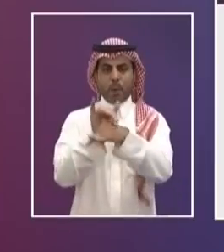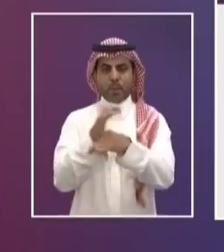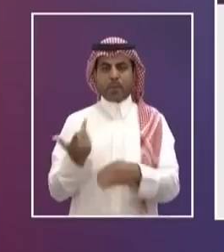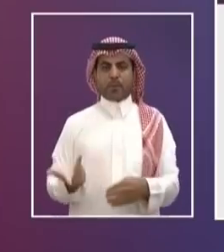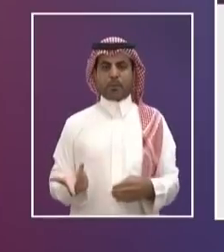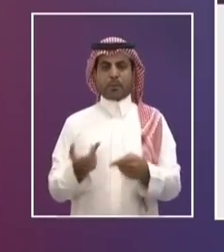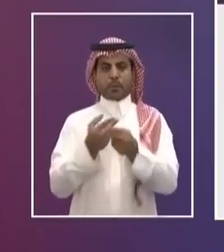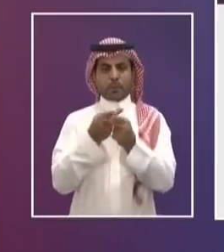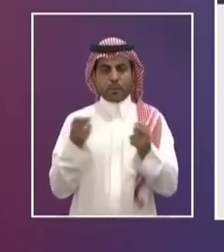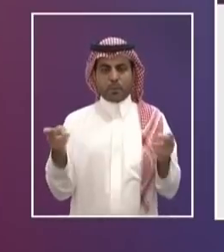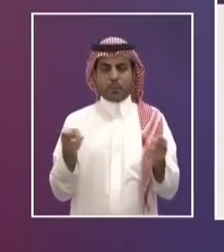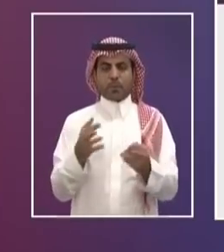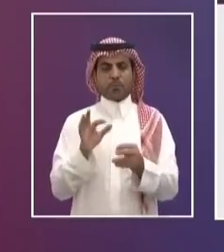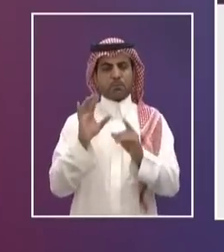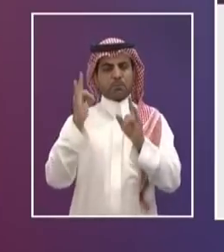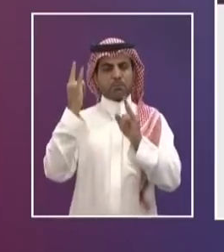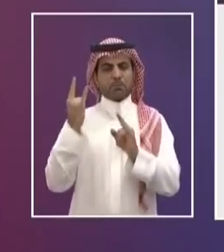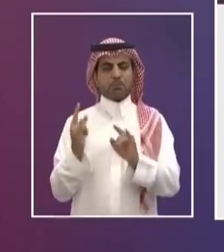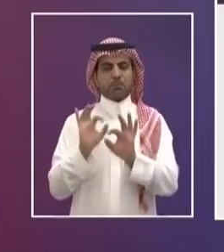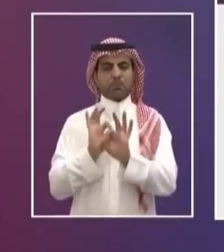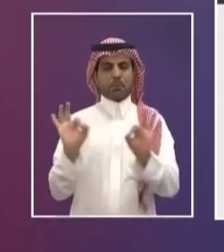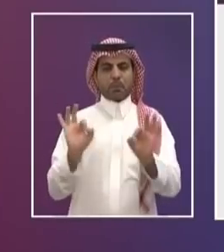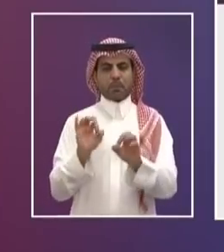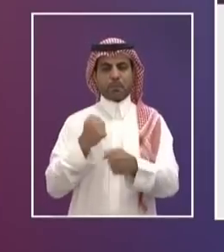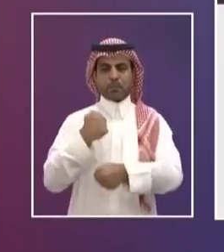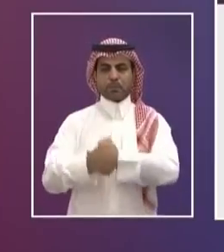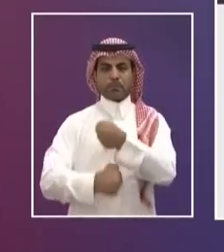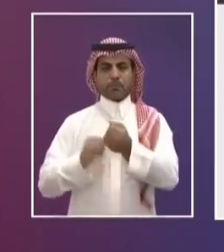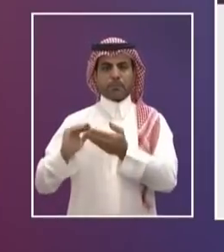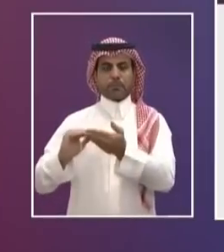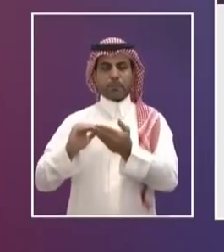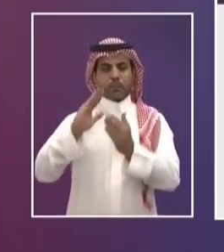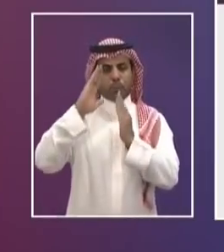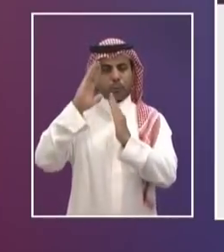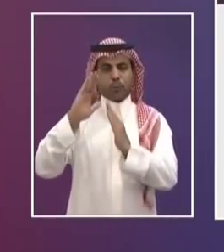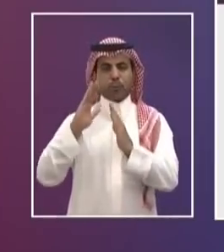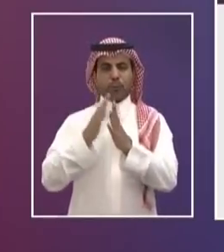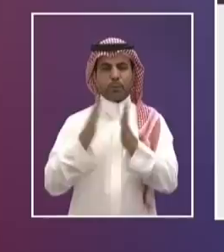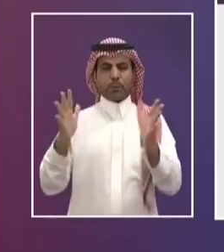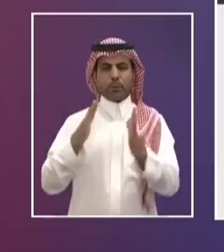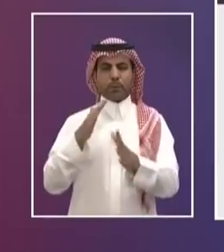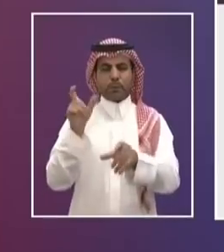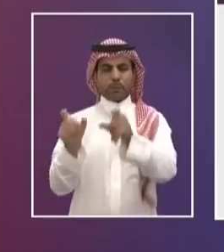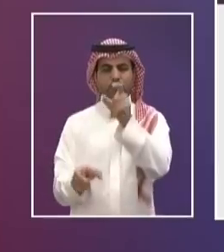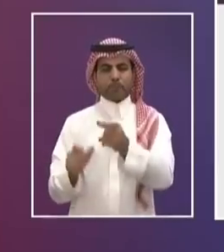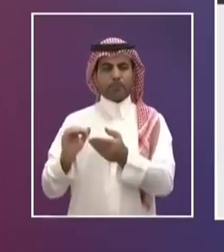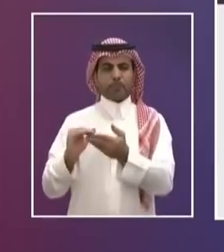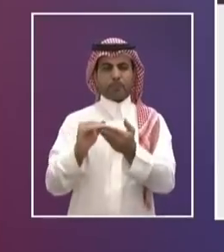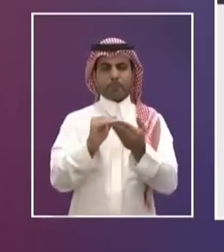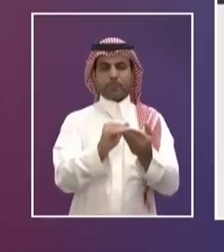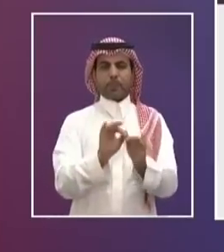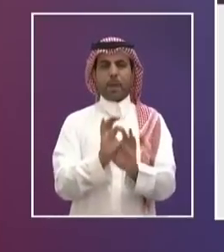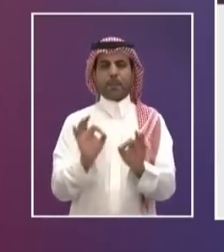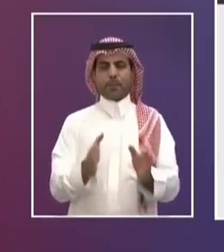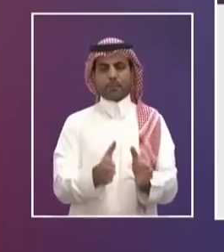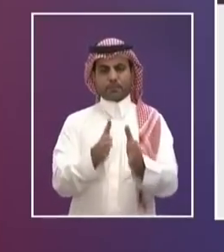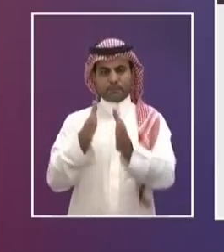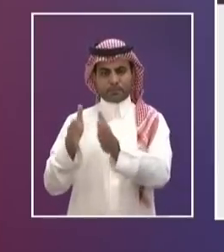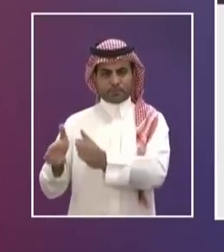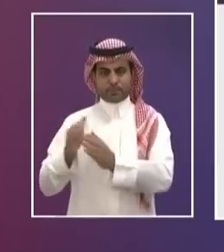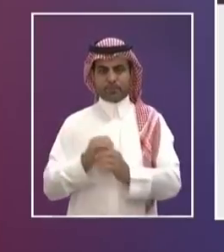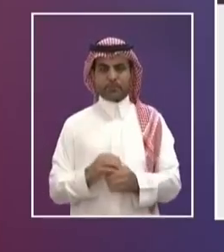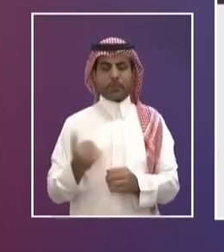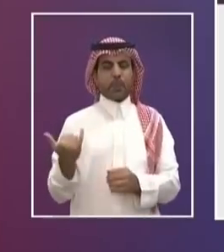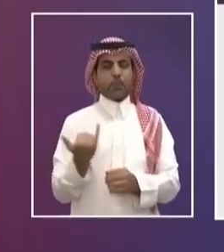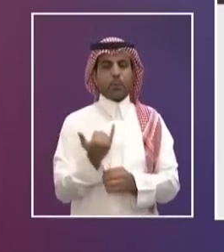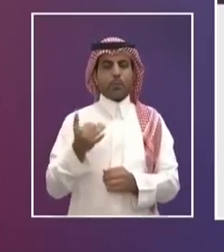تقدم بشكل رائع من مختصين رائعين، كل الشكر والتقدير لهم على ما يقدمونه في هذا المجال. أيضا